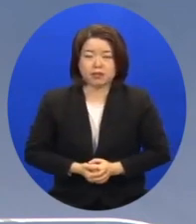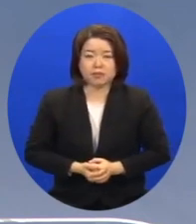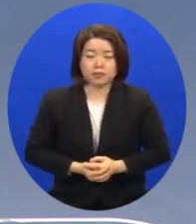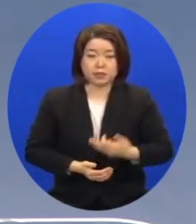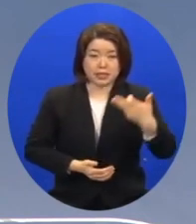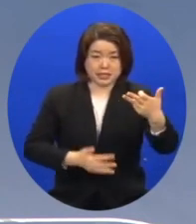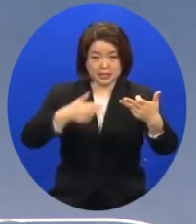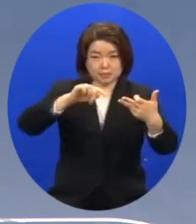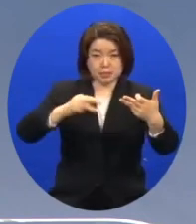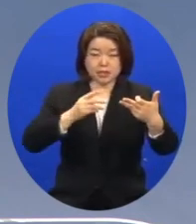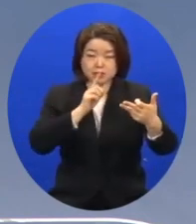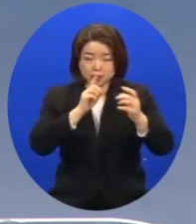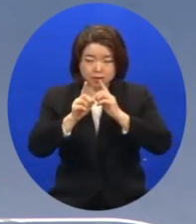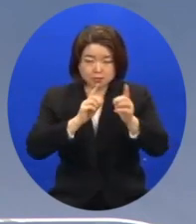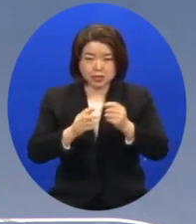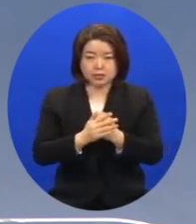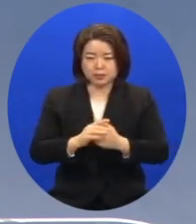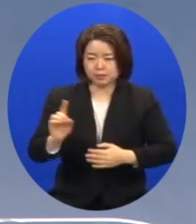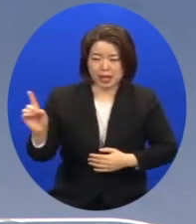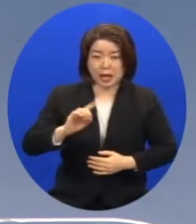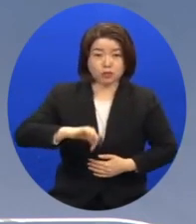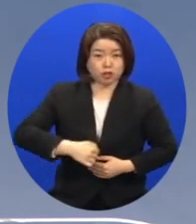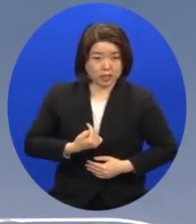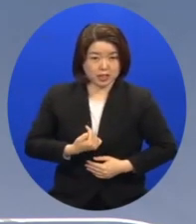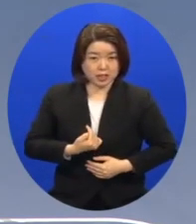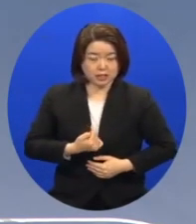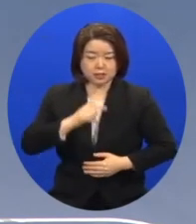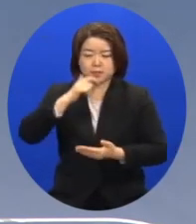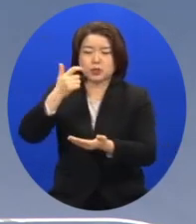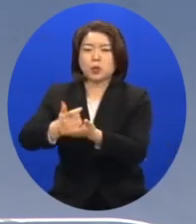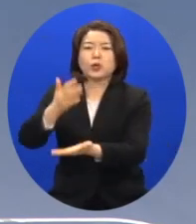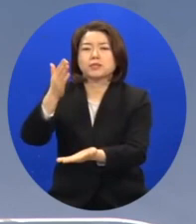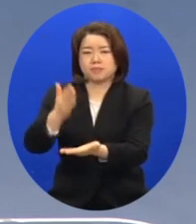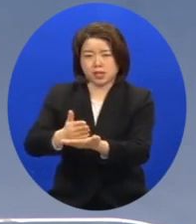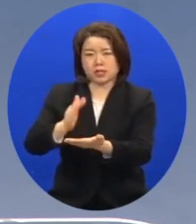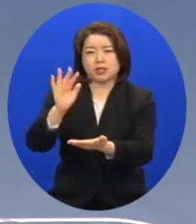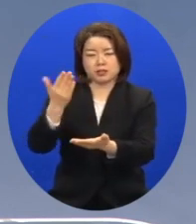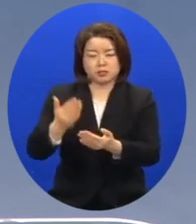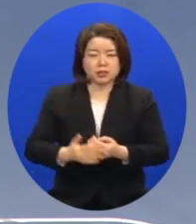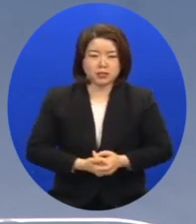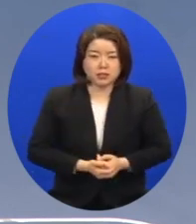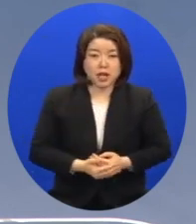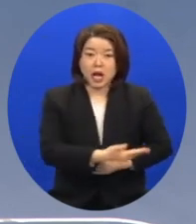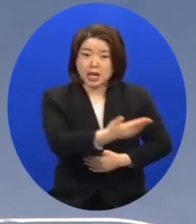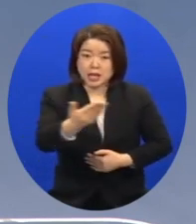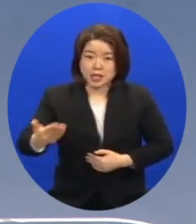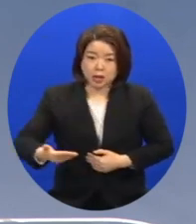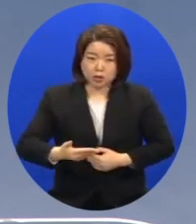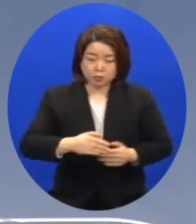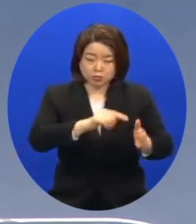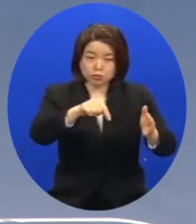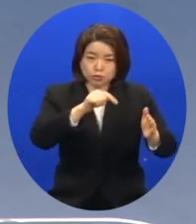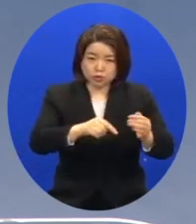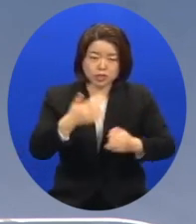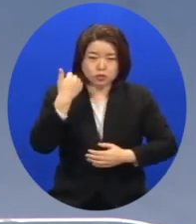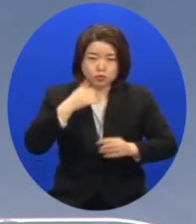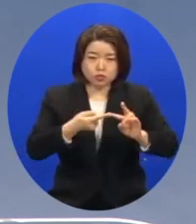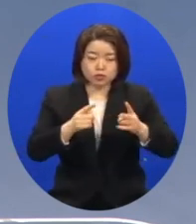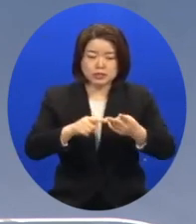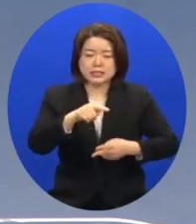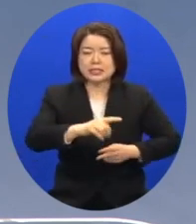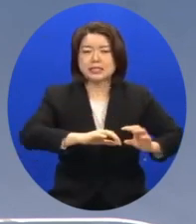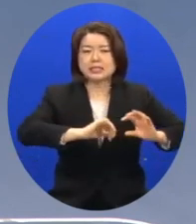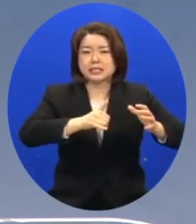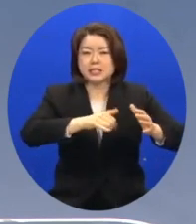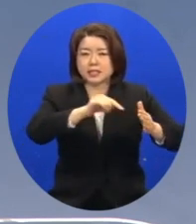18절 말씀에 아무도 자기를 초기 지 말아야 합니다 여러분 가운데서 누구든지 이 세상에서 지혜